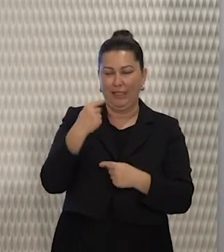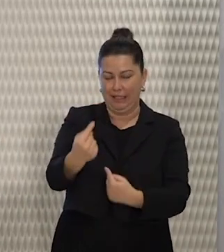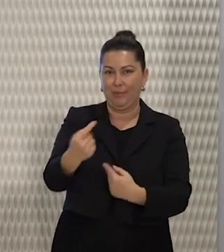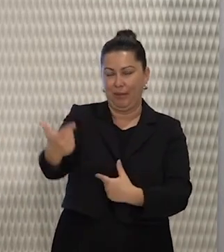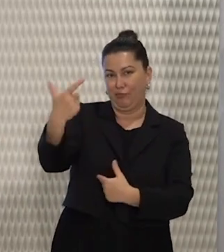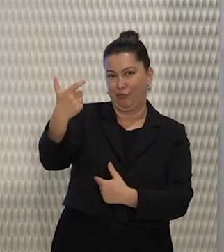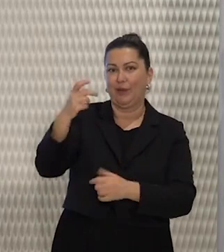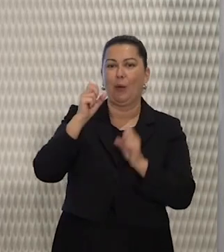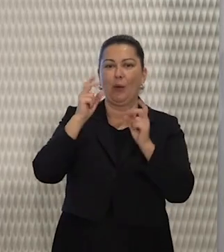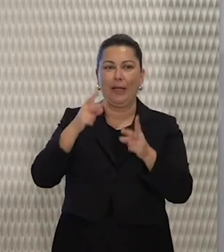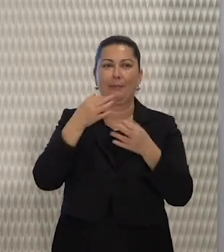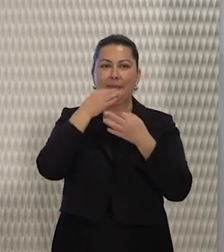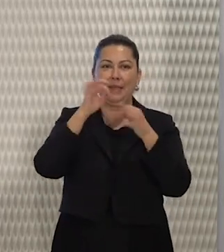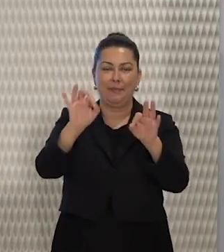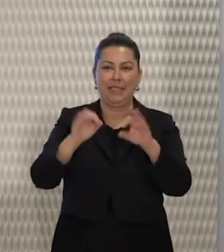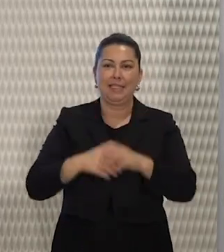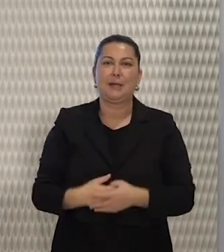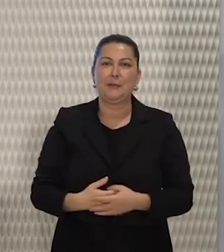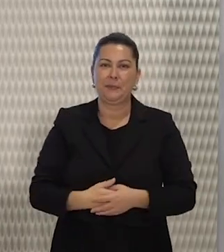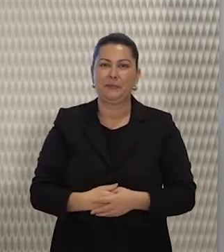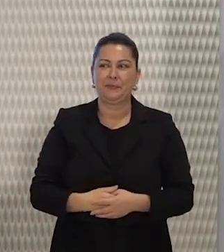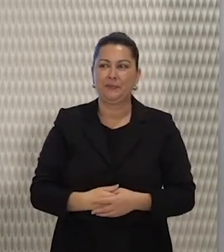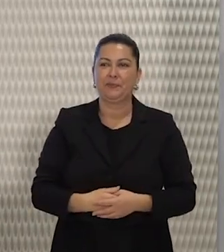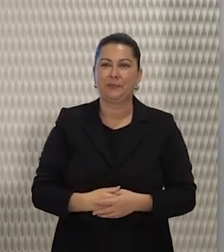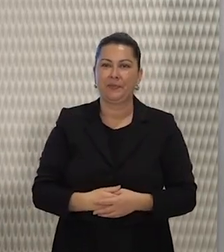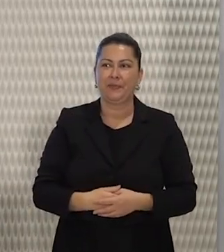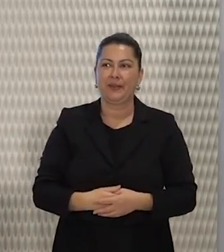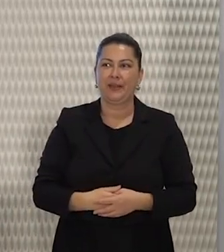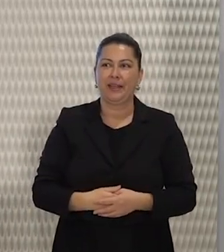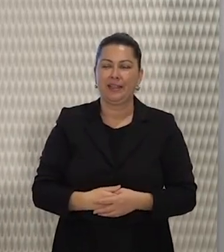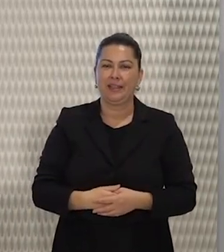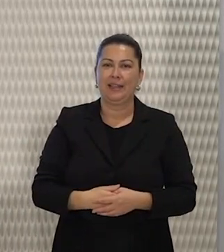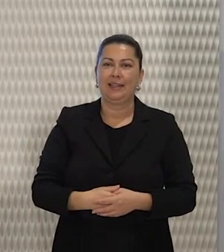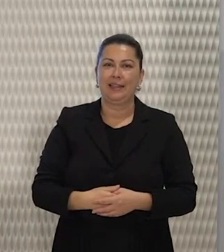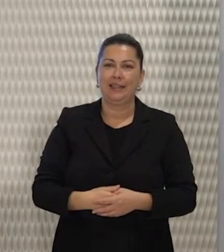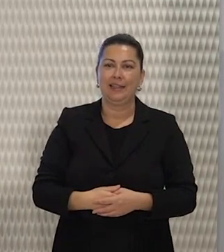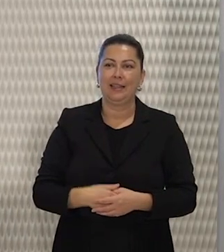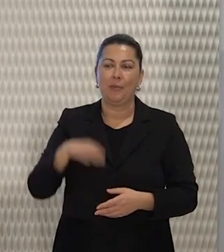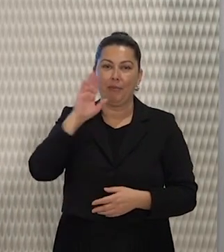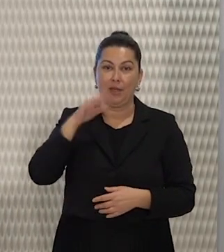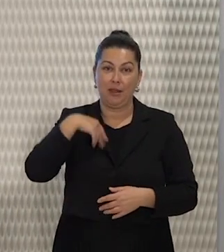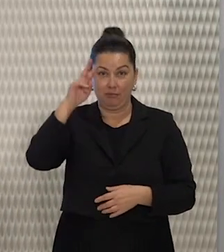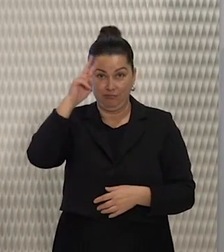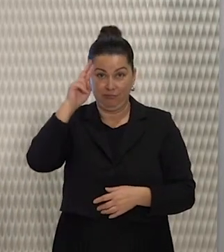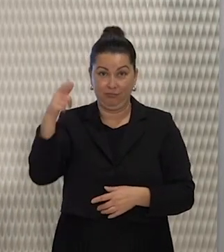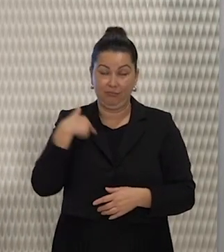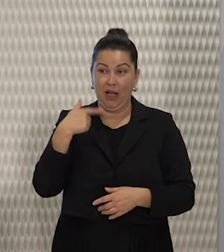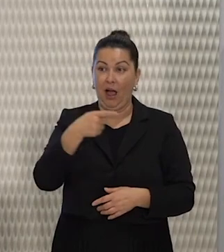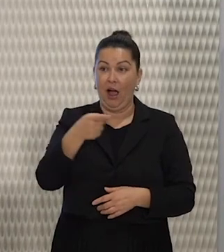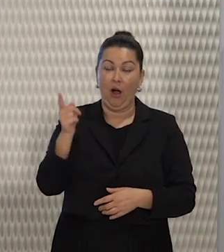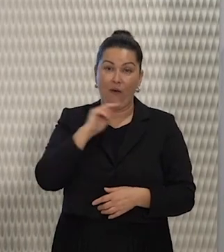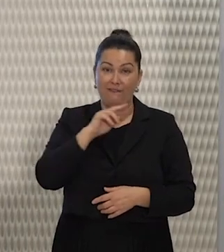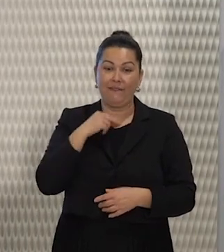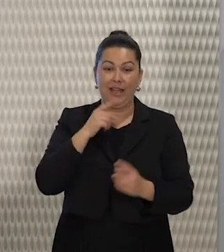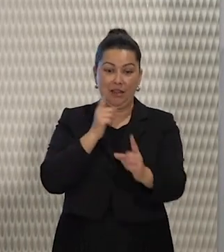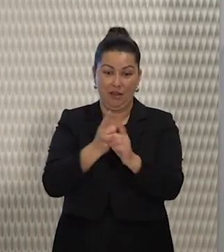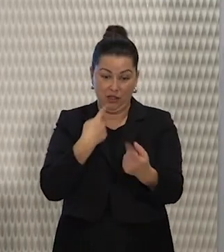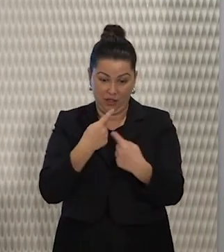uns. Das ist noch besser. Also geben Sie sich oder nehmen Sie sich in Acht, er fotografiert auch, während Sie mit ihm